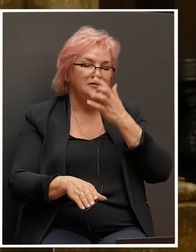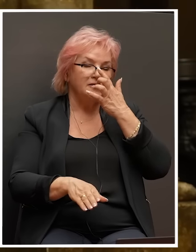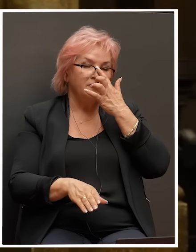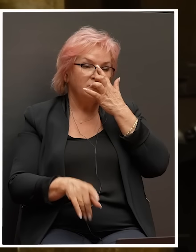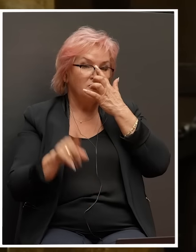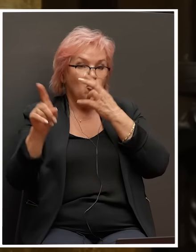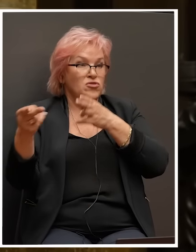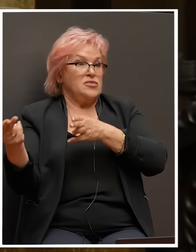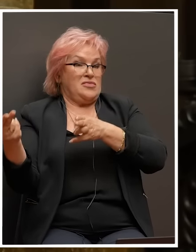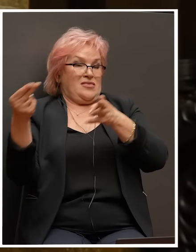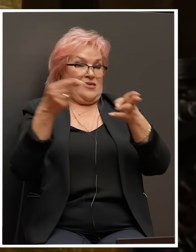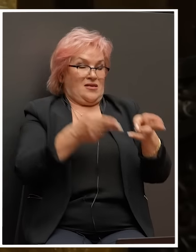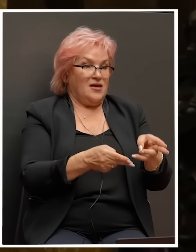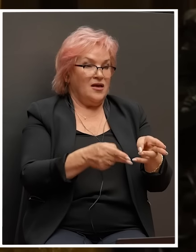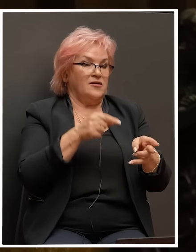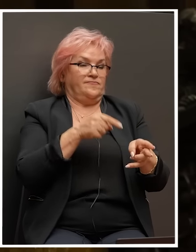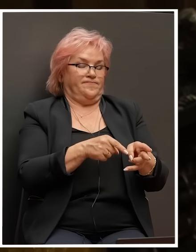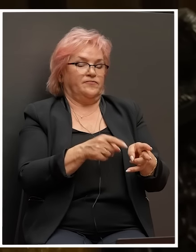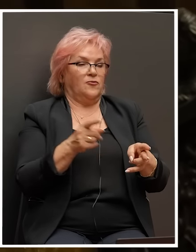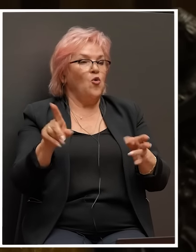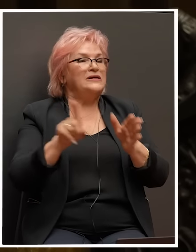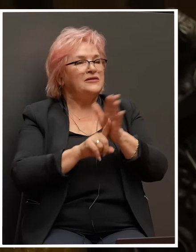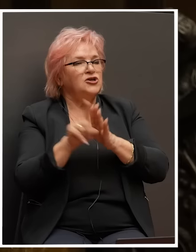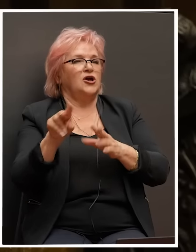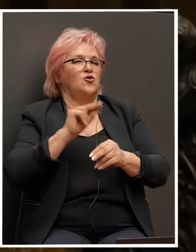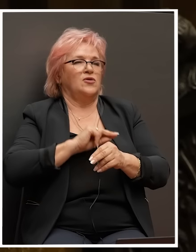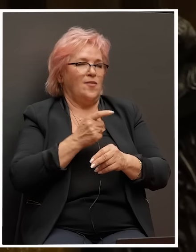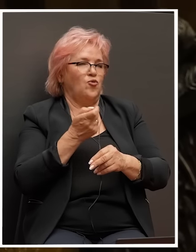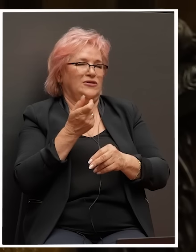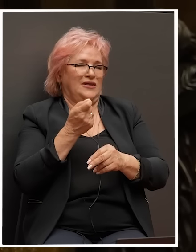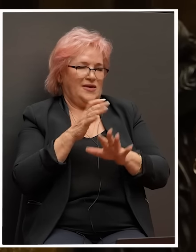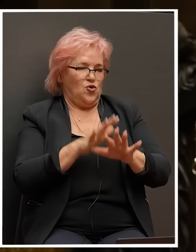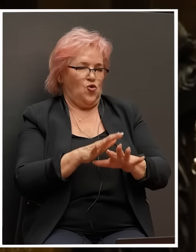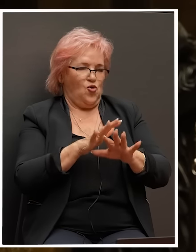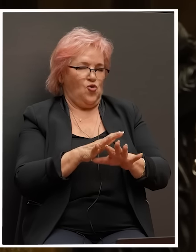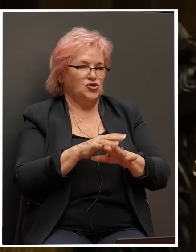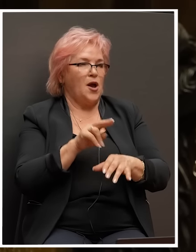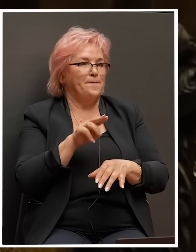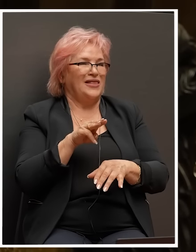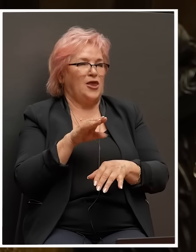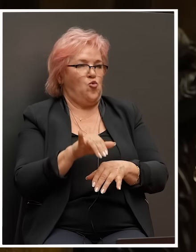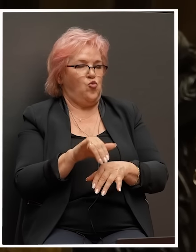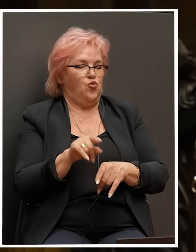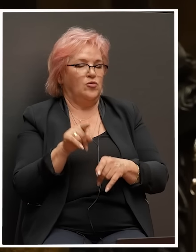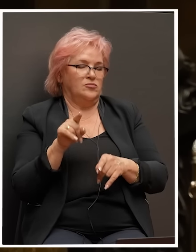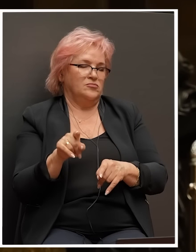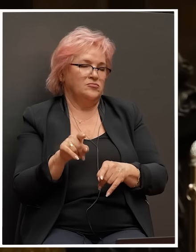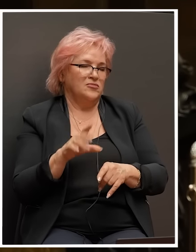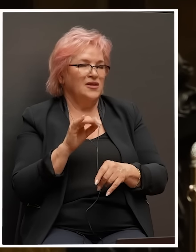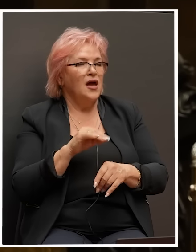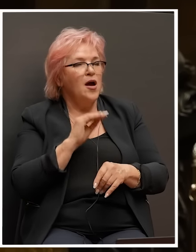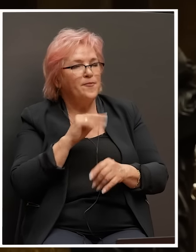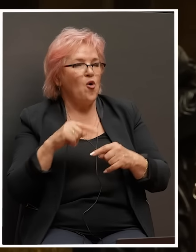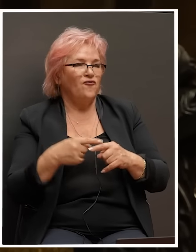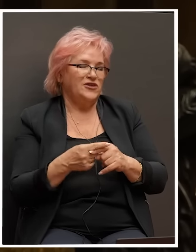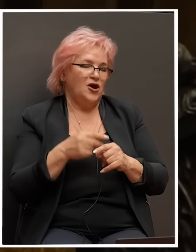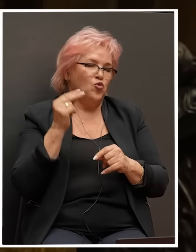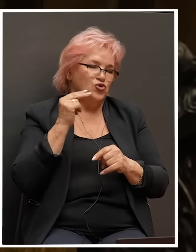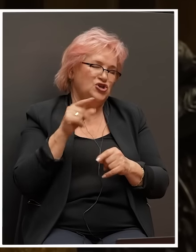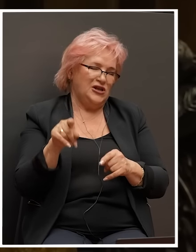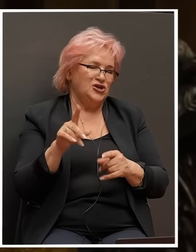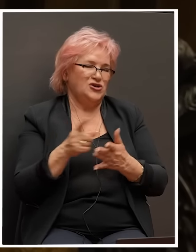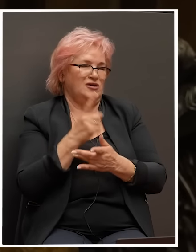Он приезжает, как все тичинезе, он сначала поработал немножко на ПТУ, для профтехучилища или профессиональное